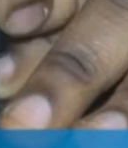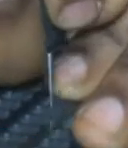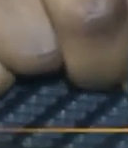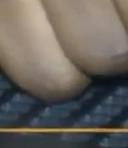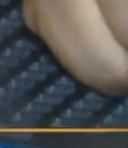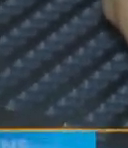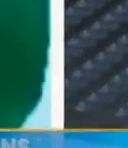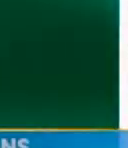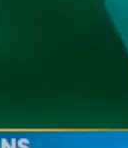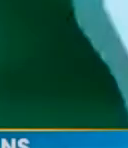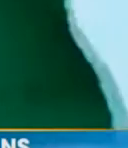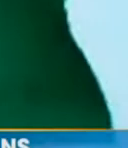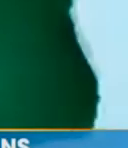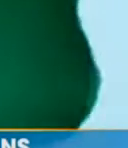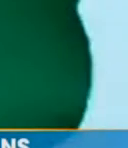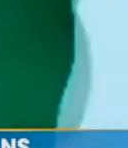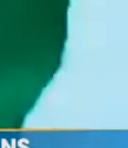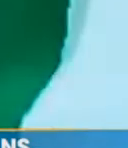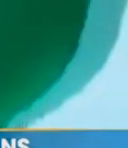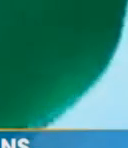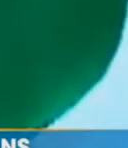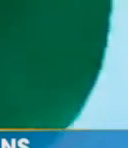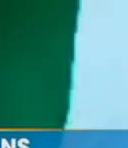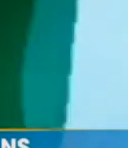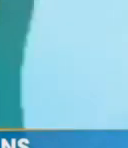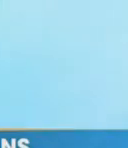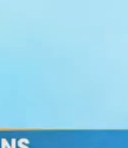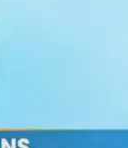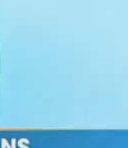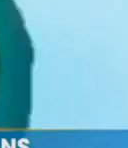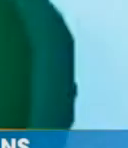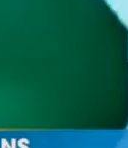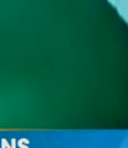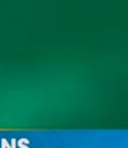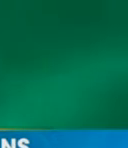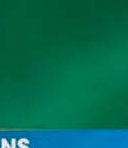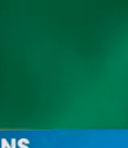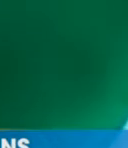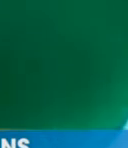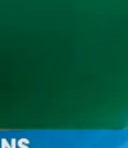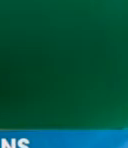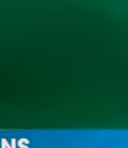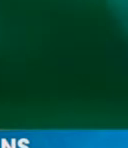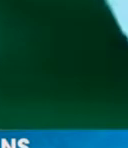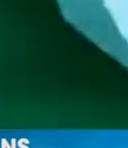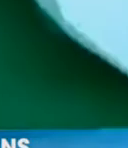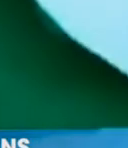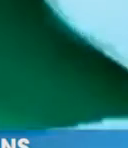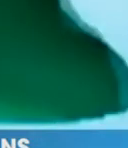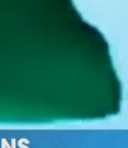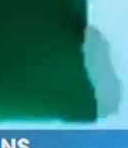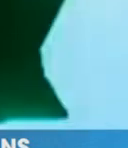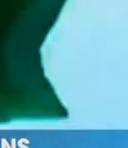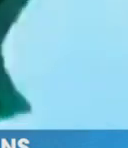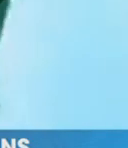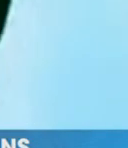et à l'intérieur du pays l'hymne national à 60 ans aujourd'hui seuls 27 juillet à 1960 que le texte ait connu